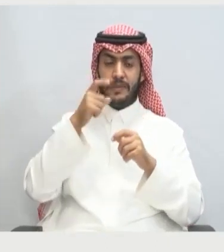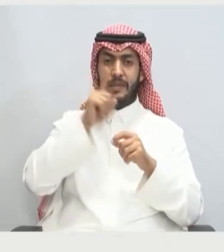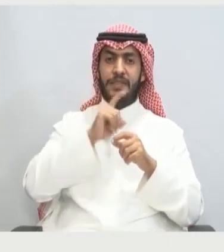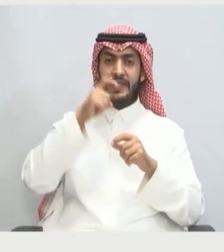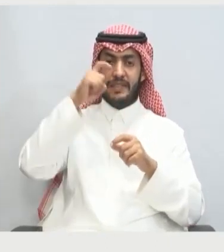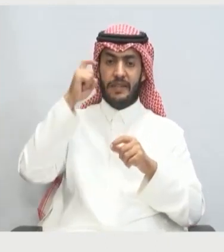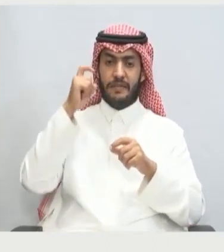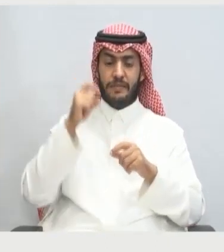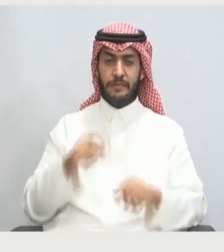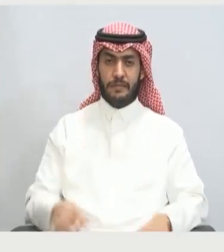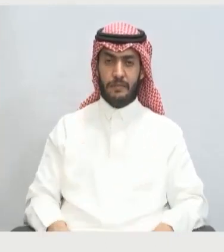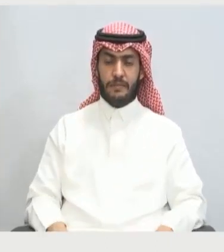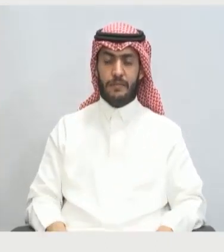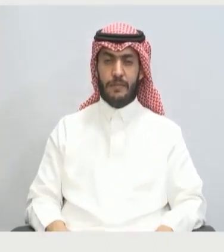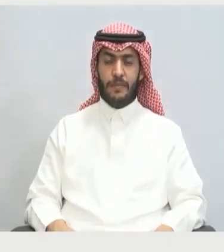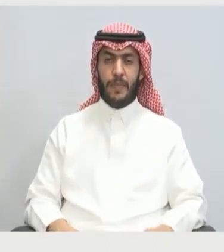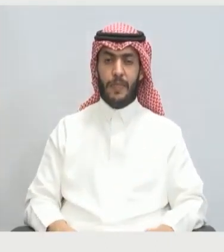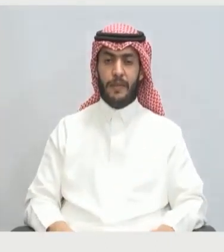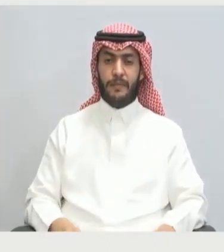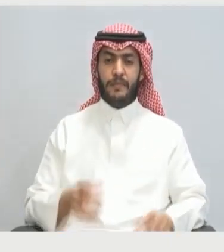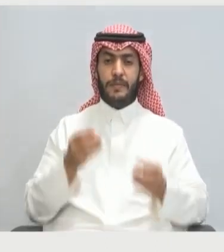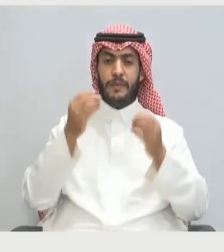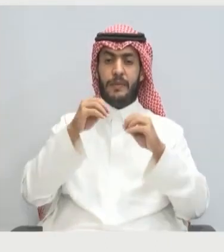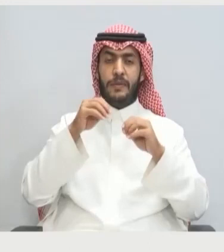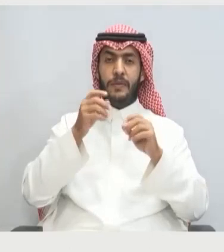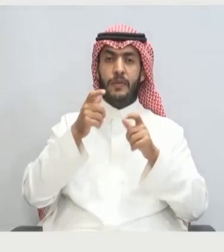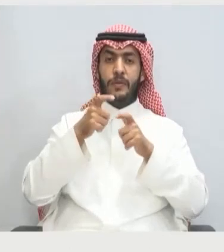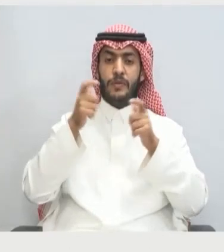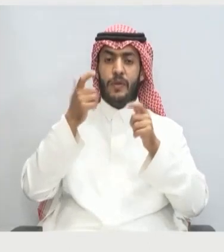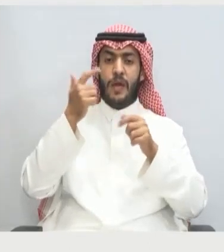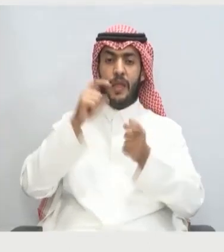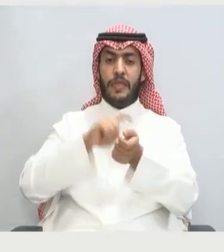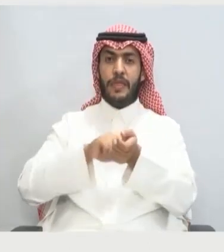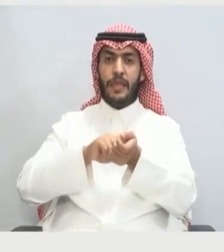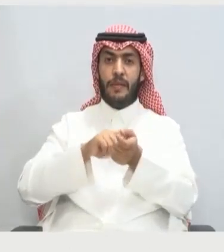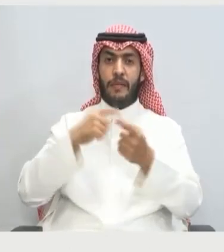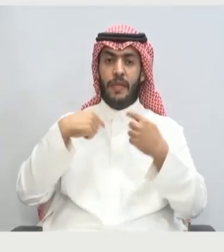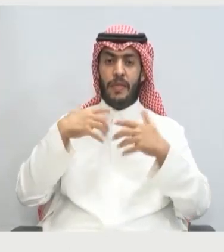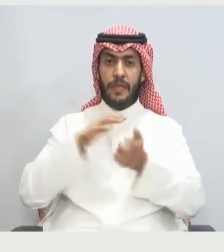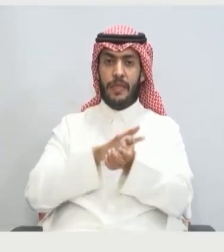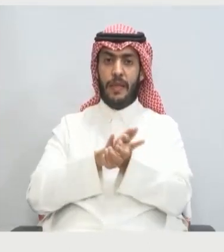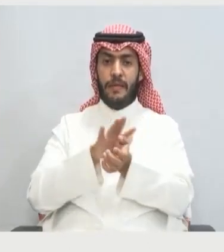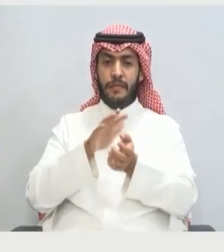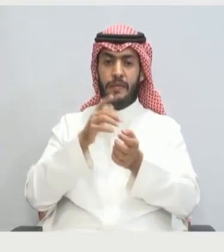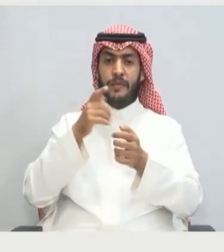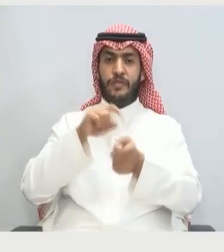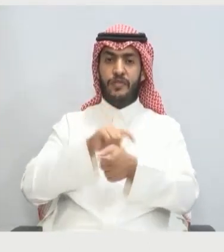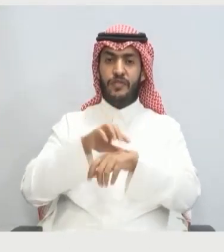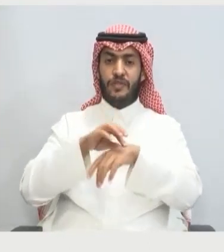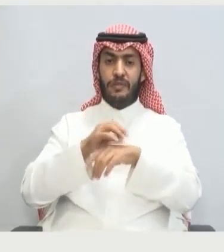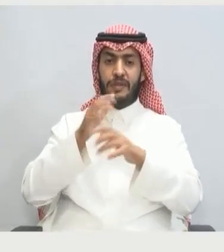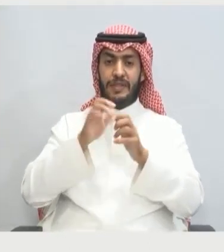الصيف مثلا ف ماذا ينتج عن ذلك ينتج توسع في الاوعيه الدمويه القريبه من سطح الجلد ثم